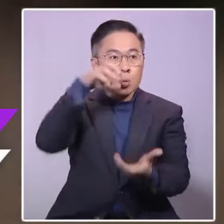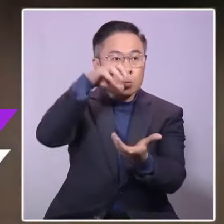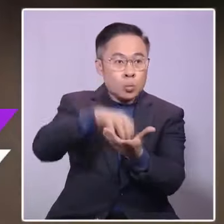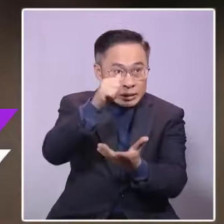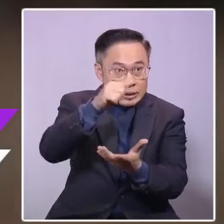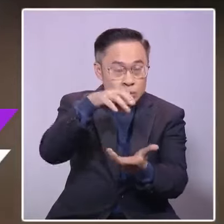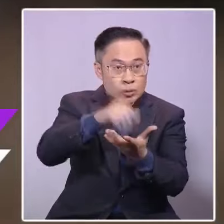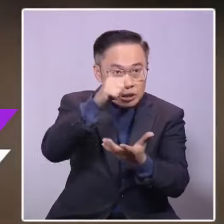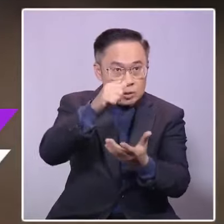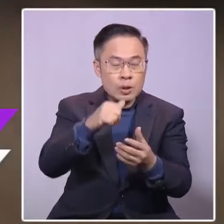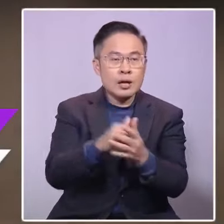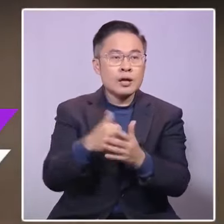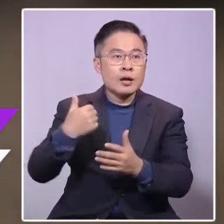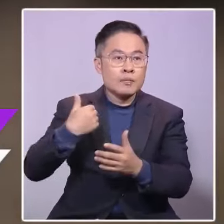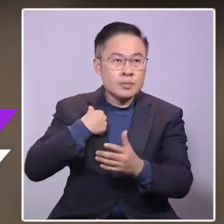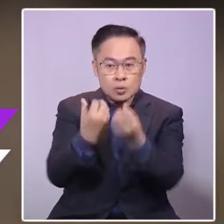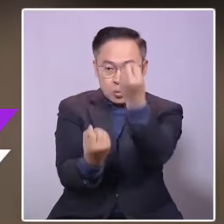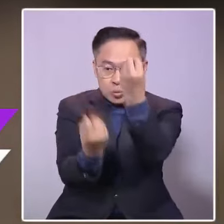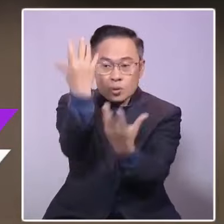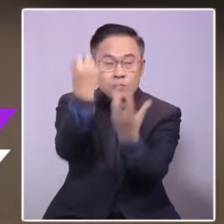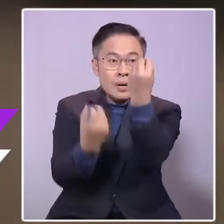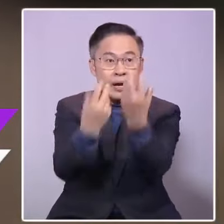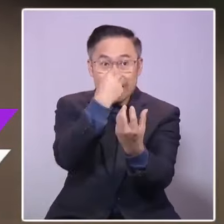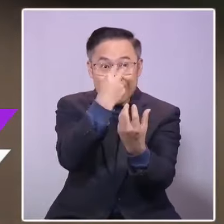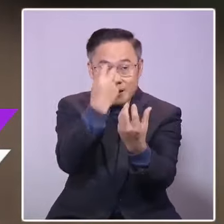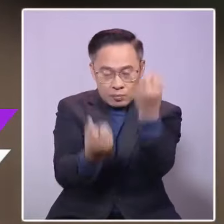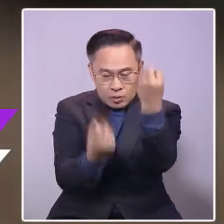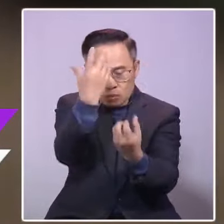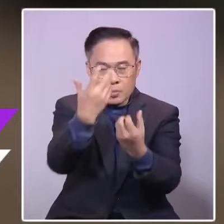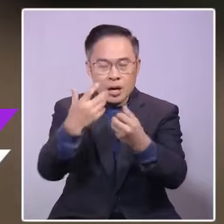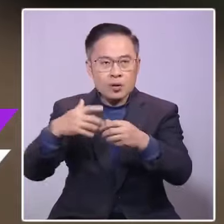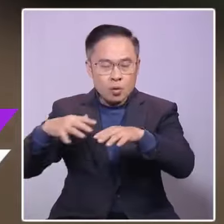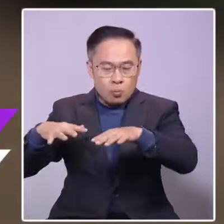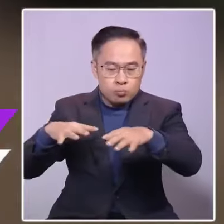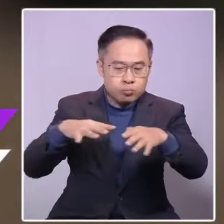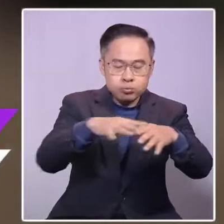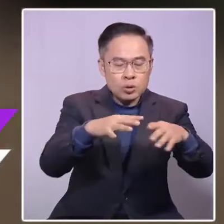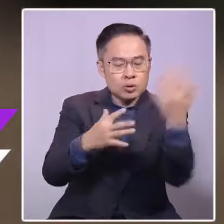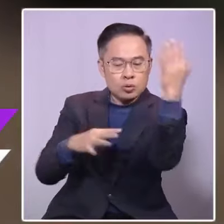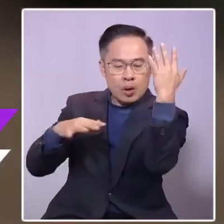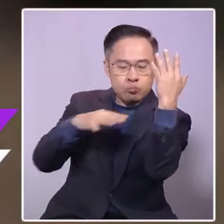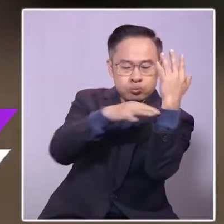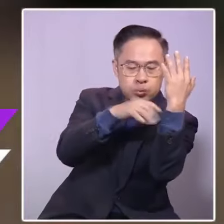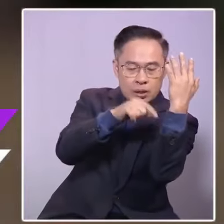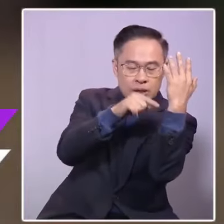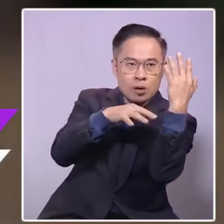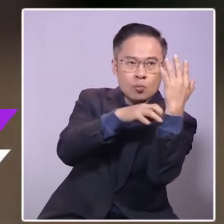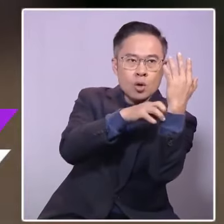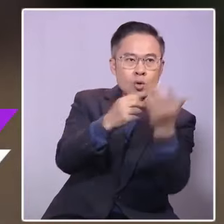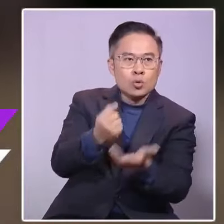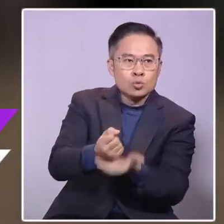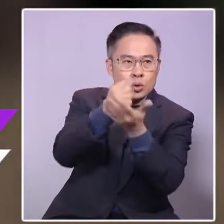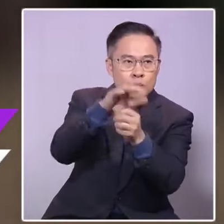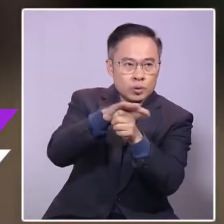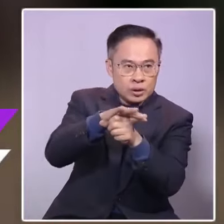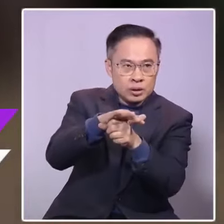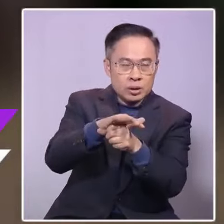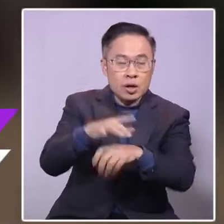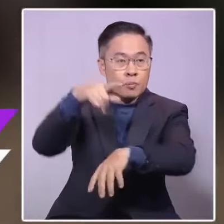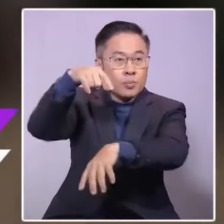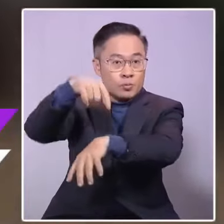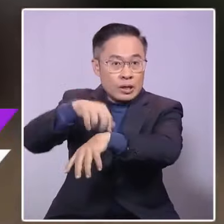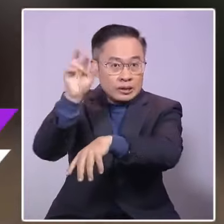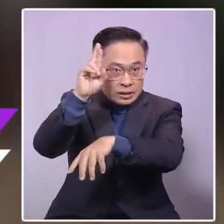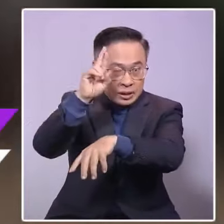างเกาะกลางน้ำเนี่ยนะฮะ ค่ะ ไม่เช่นนั้นเนี่ยไม่อยากจะนึกภาพจริงๆว่ามันจะเกิดอะไรขึ้นนะครับ แล้วก็ดีว่าเป็นช่วงเวลากลางวันด้วยนะ